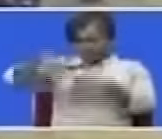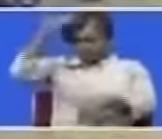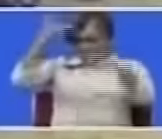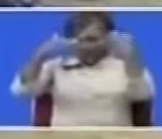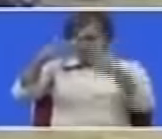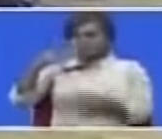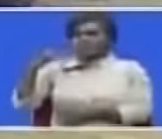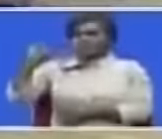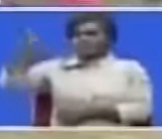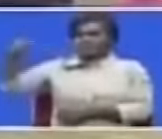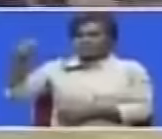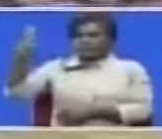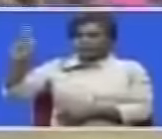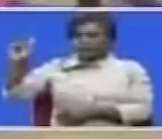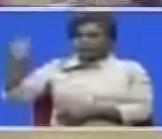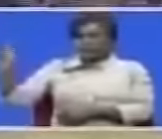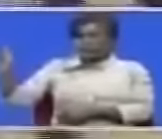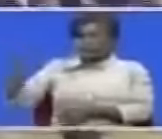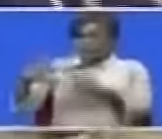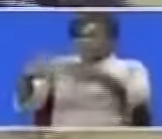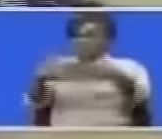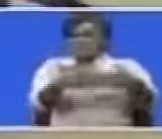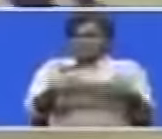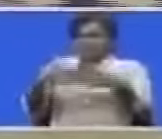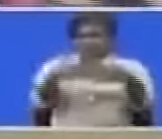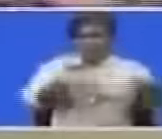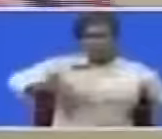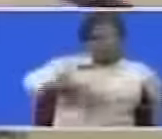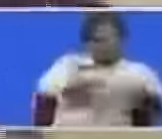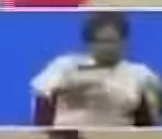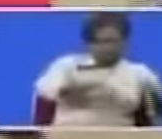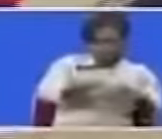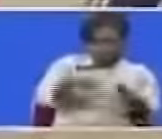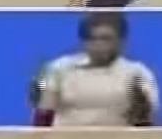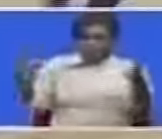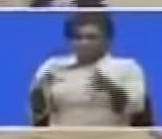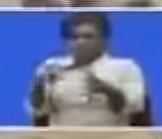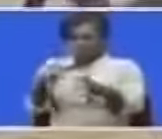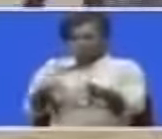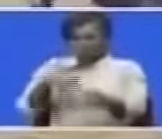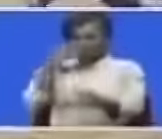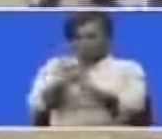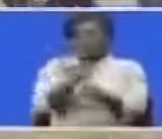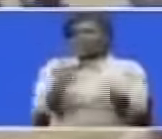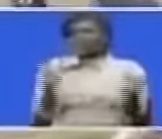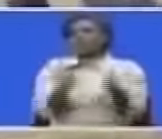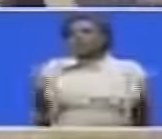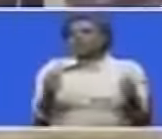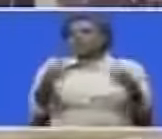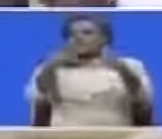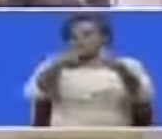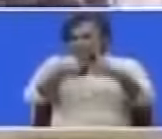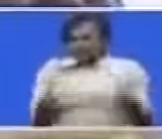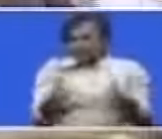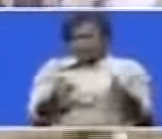Jomo Kenyatta Sparrows kwenye ligi ya mpira wa American Football nchini. Sparrows ambao wamekuwa na msururu wa matokeo bora msimu huu walianza